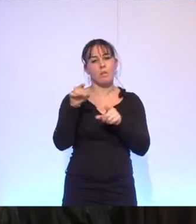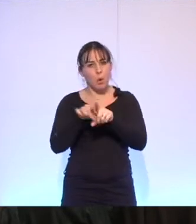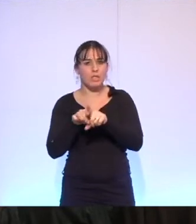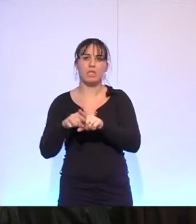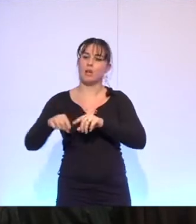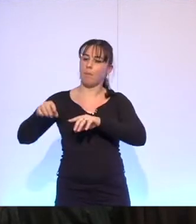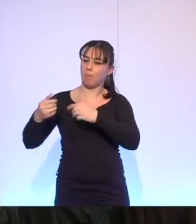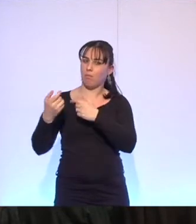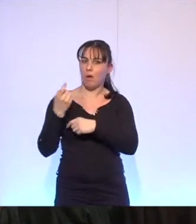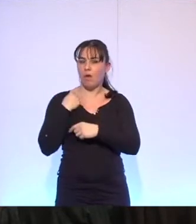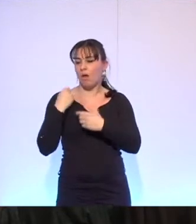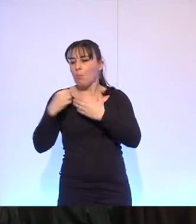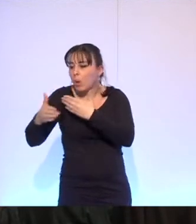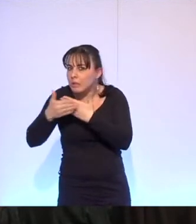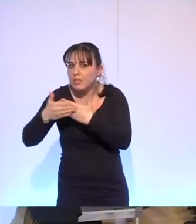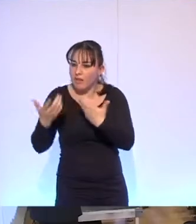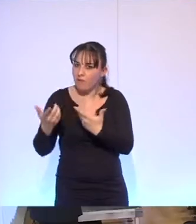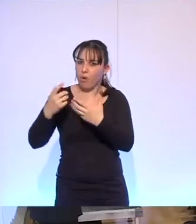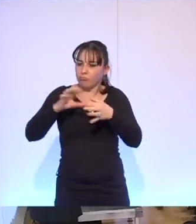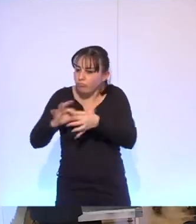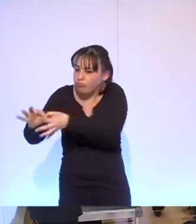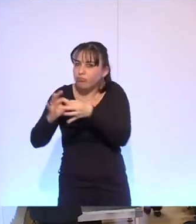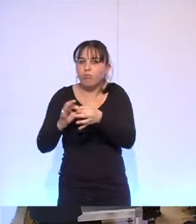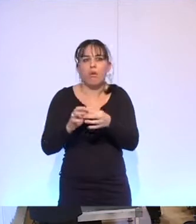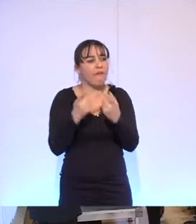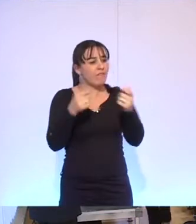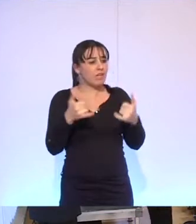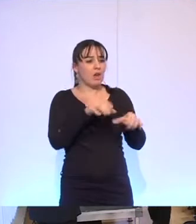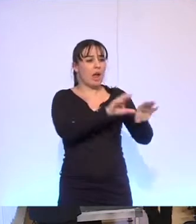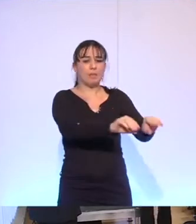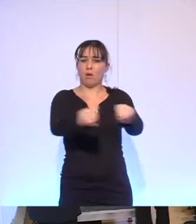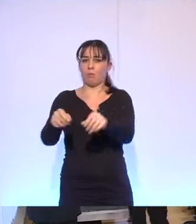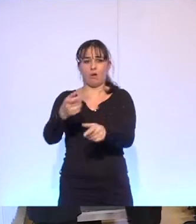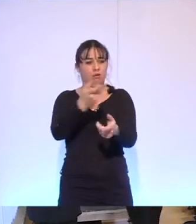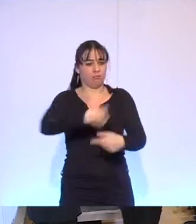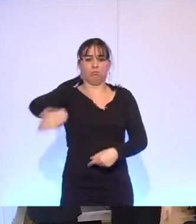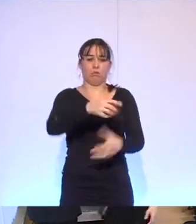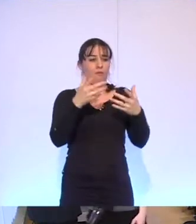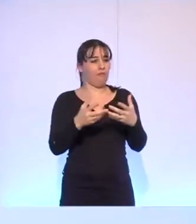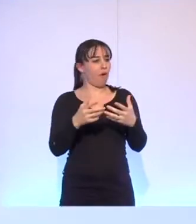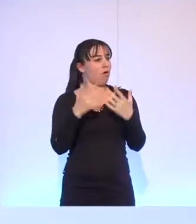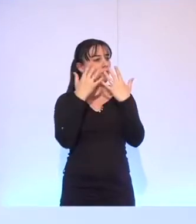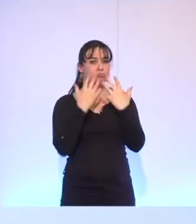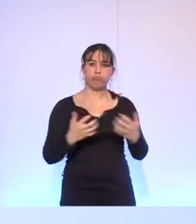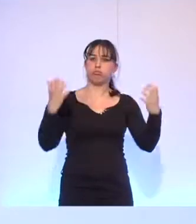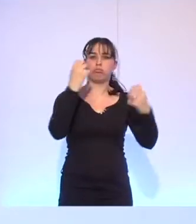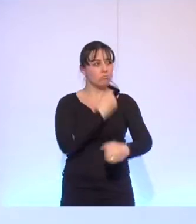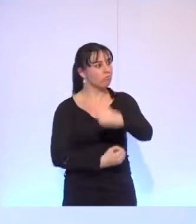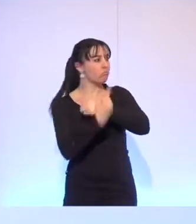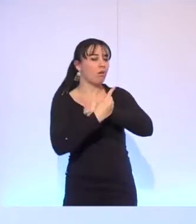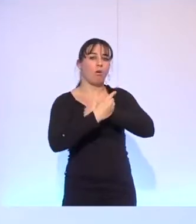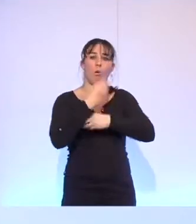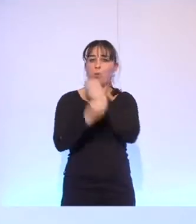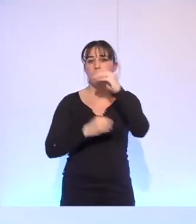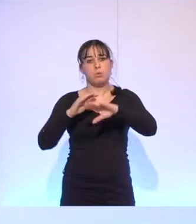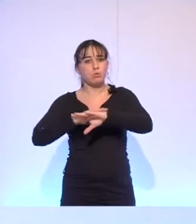proximité. Nous voulons que, dans notre ville, tous les habitants puissent refaire société lors de grands événements publics, comme dans la vie